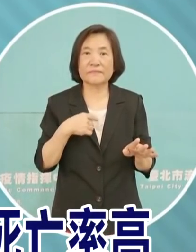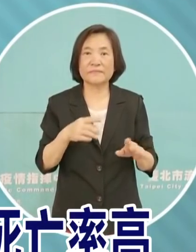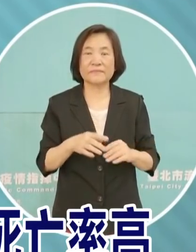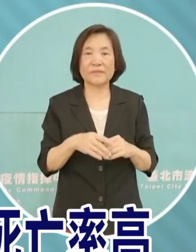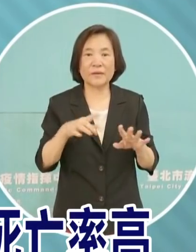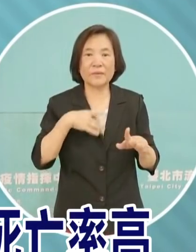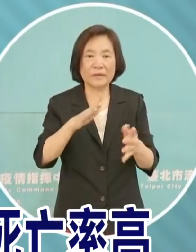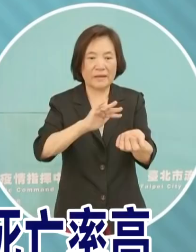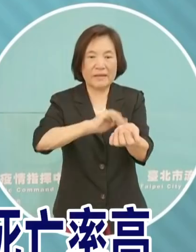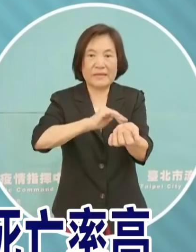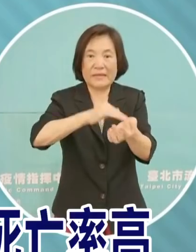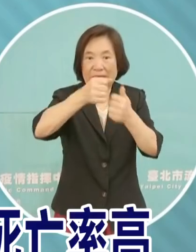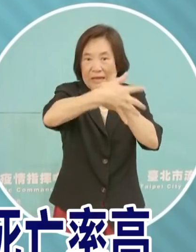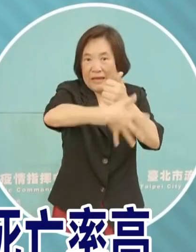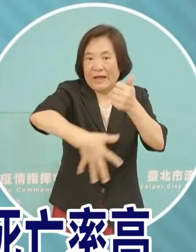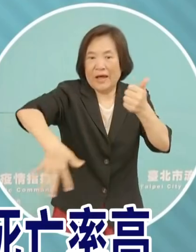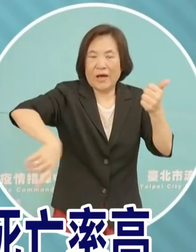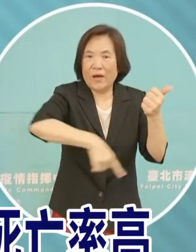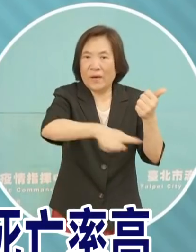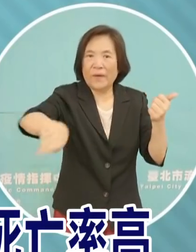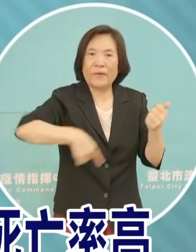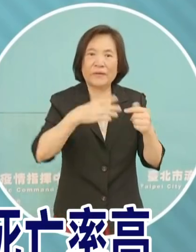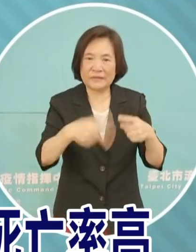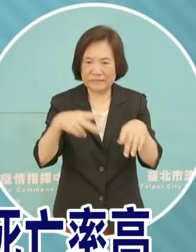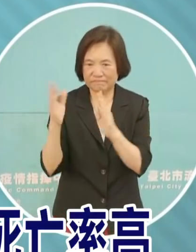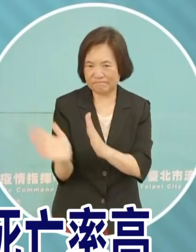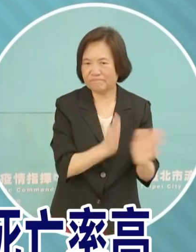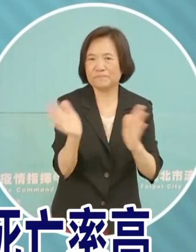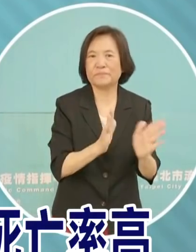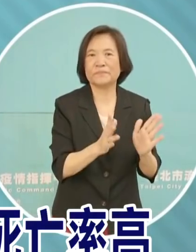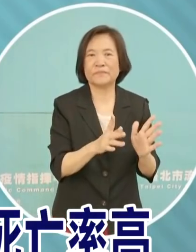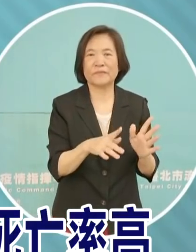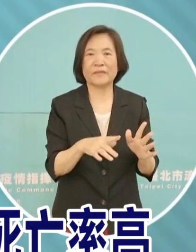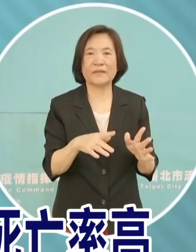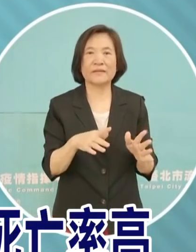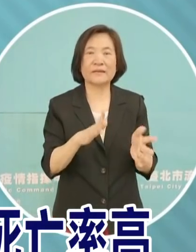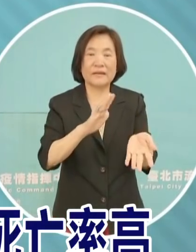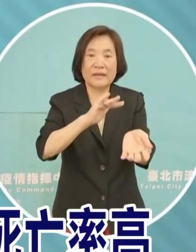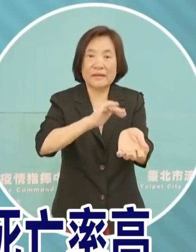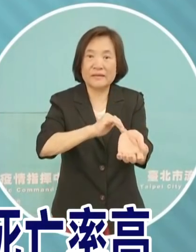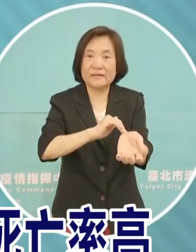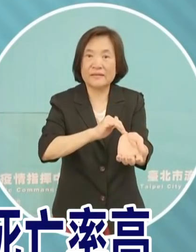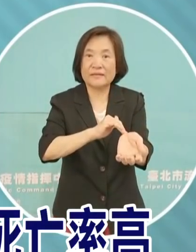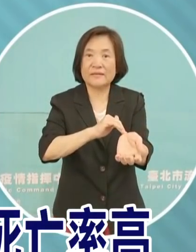整个医疗体系的这个重整我们要整个同样的医疗体系我们要